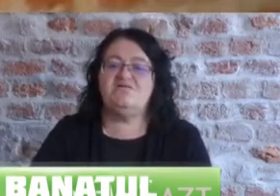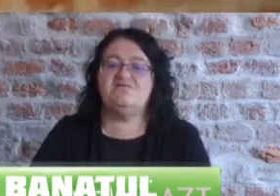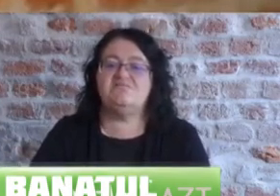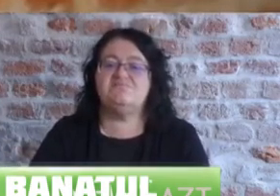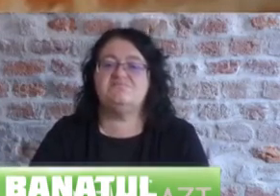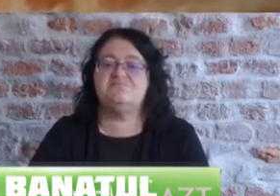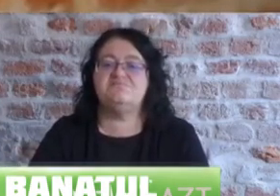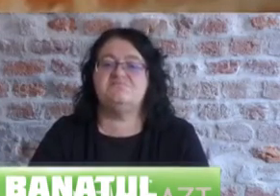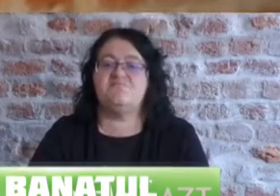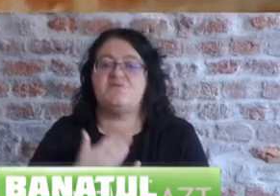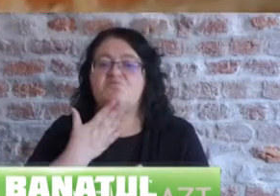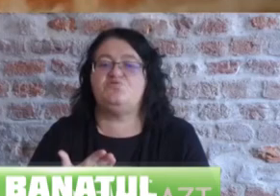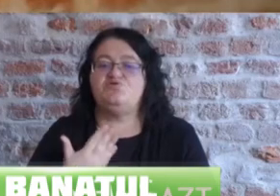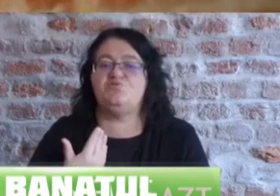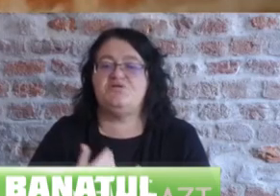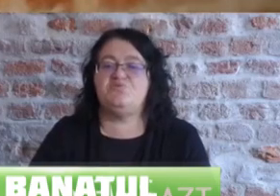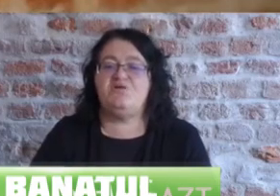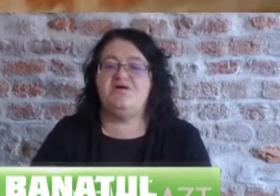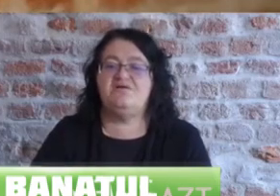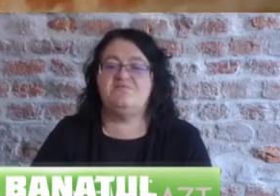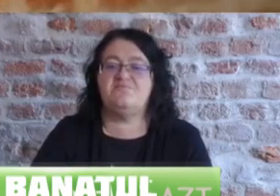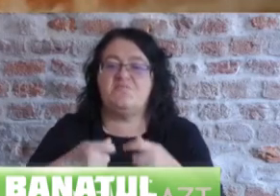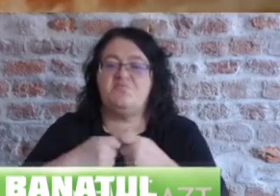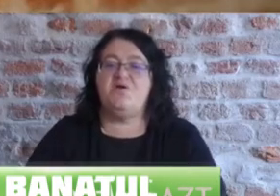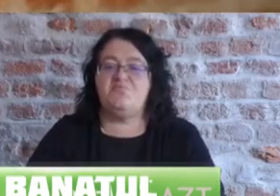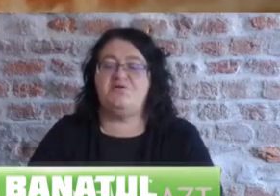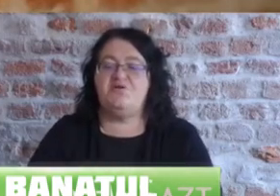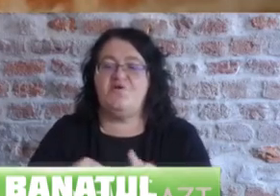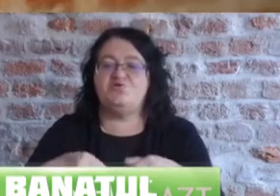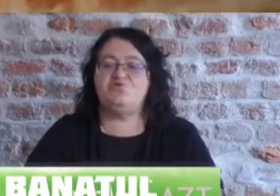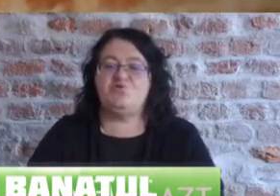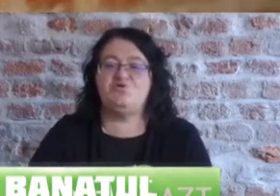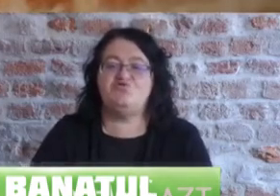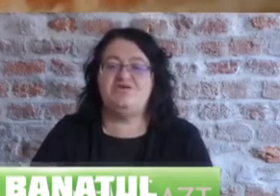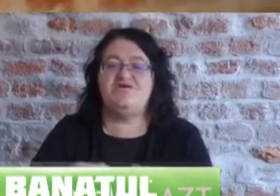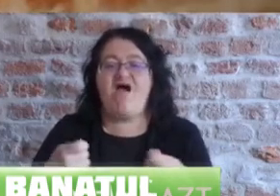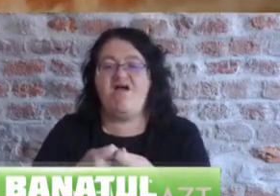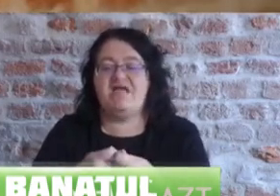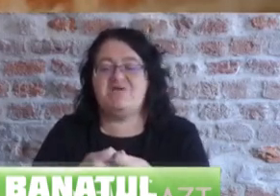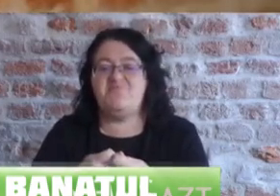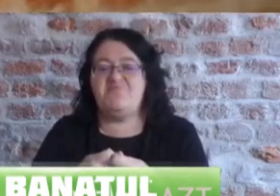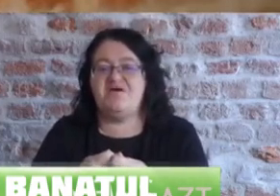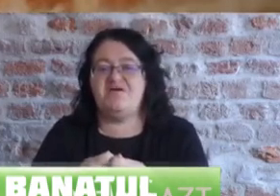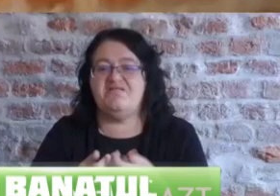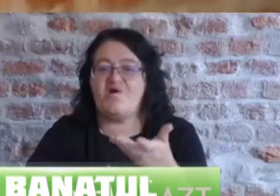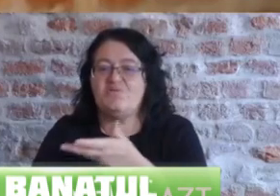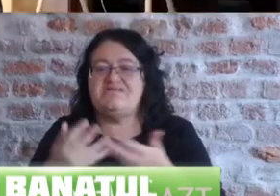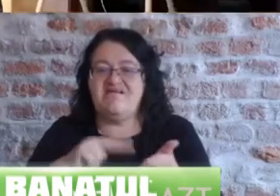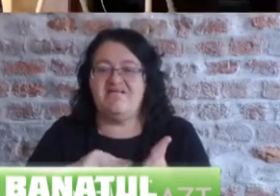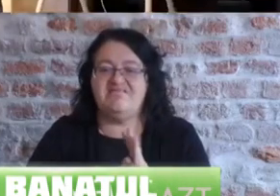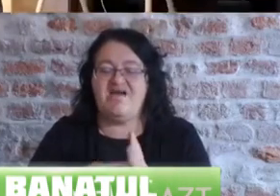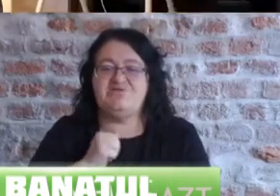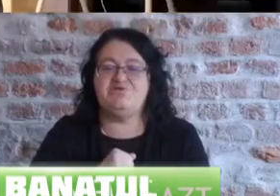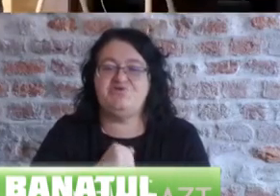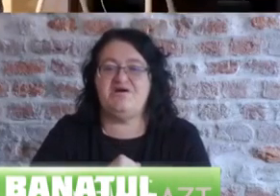Timișoara, mulțumindu-le membrilor juriului și echipei de consilieri tehnici care